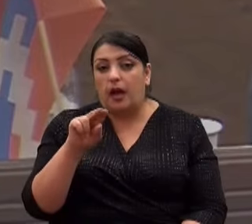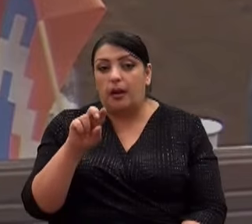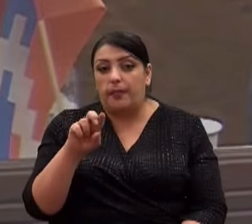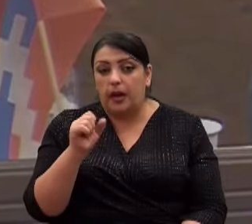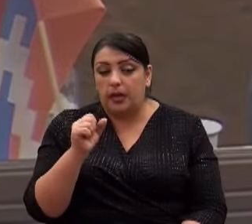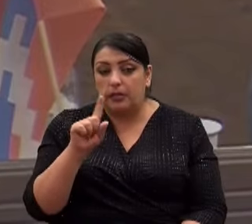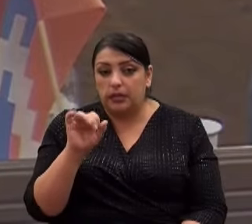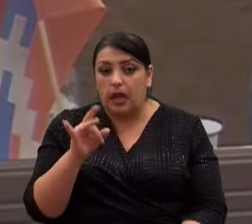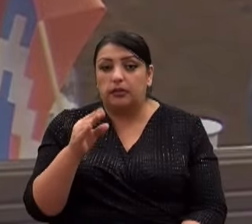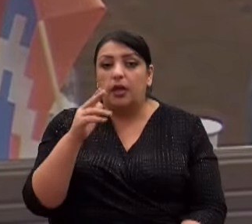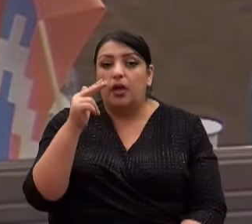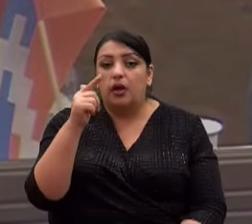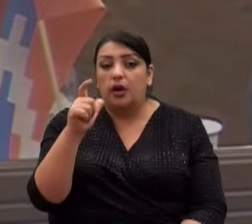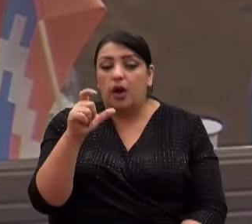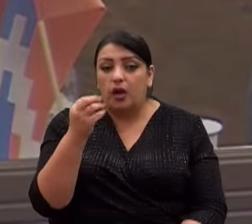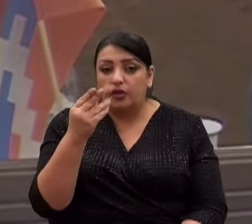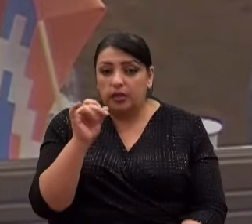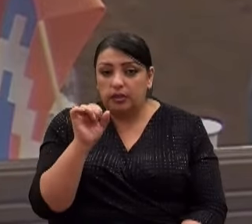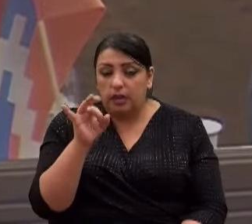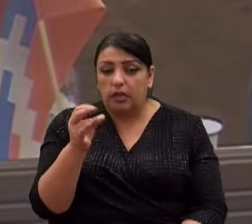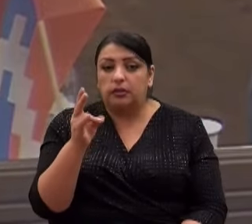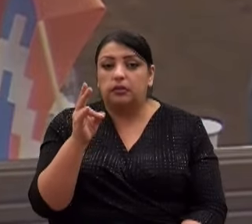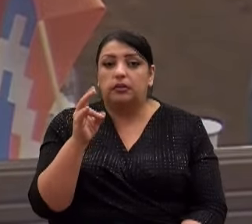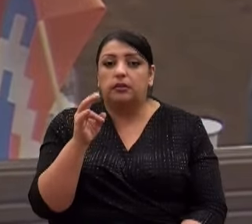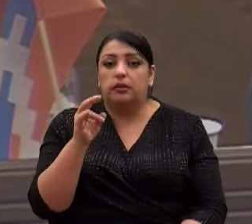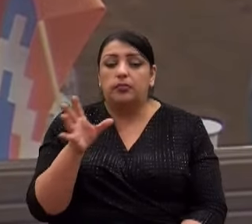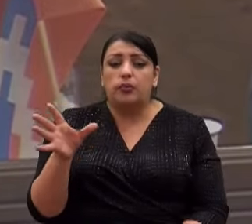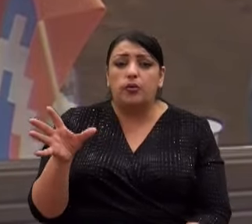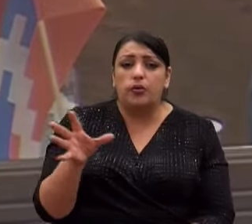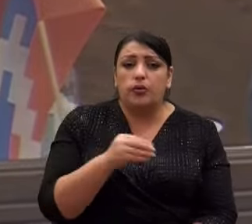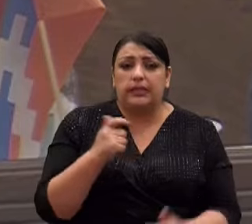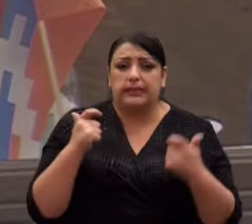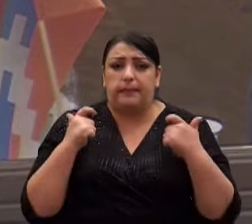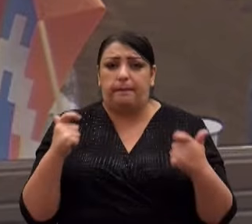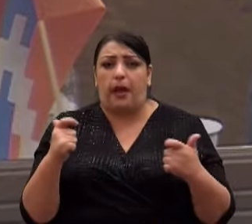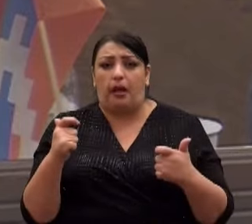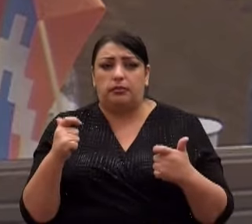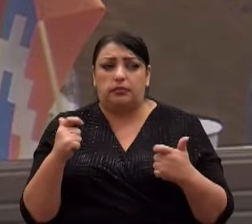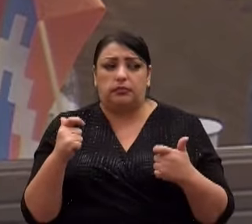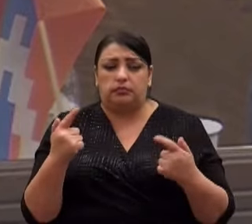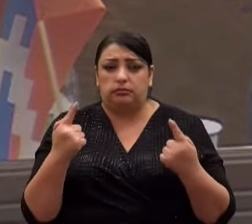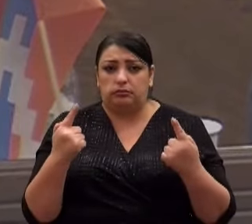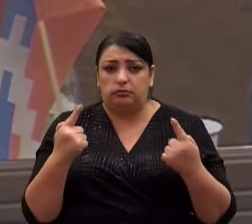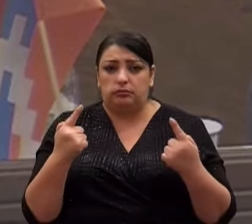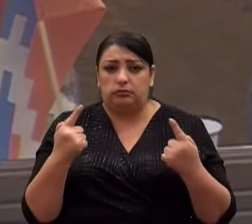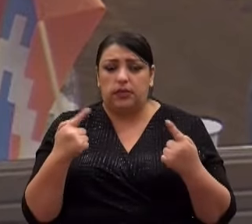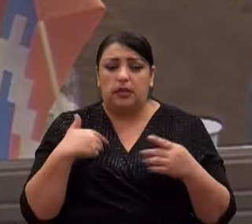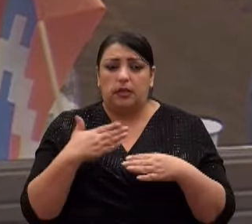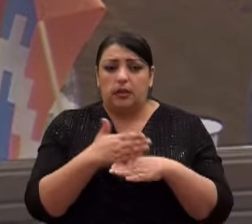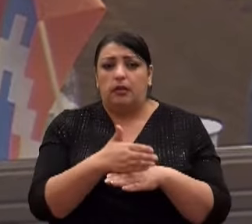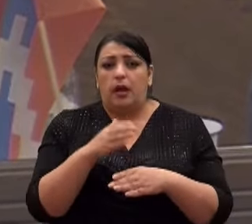պարոն Խաչատրյան, պարոն Ղազարյան, դուք բոլորդ սպաներ եք, ես պարբերաբար այցելում եմ